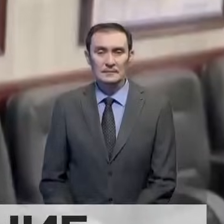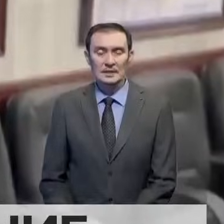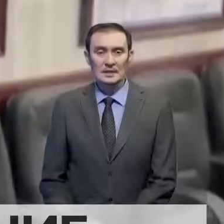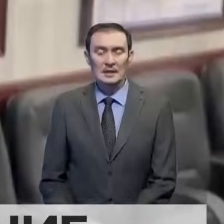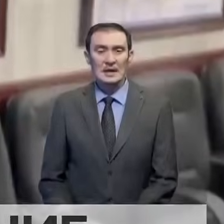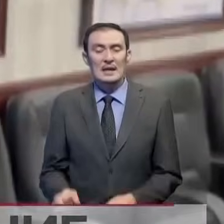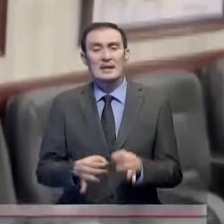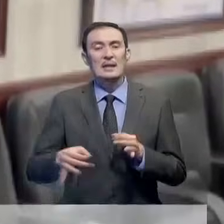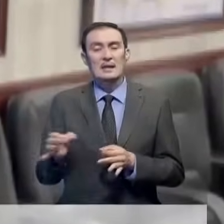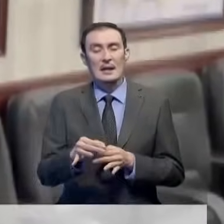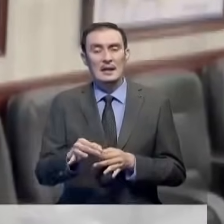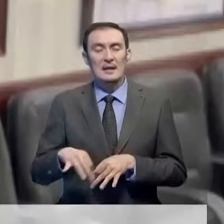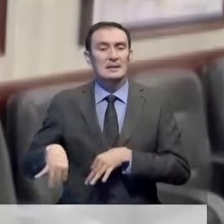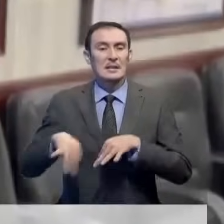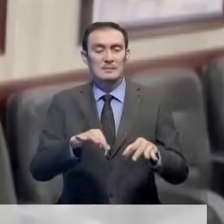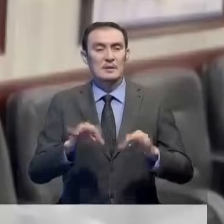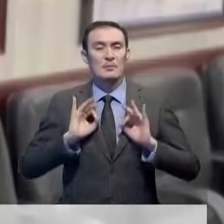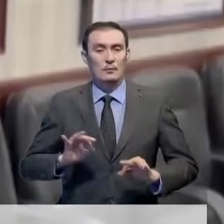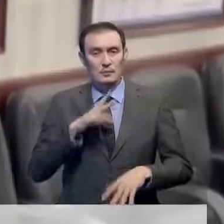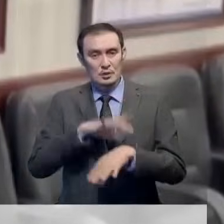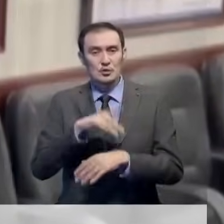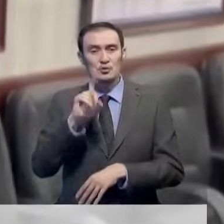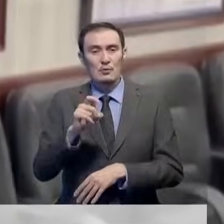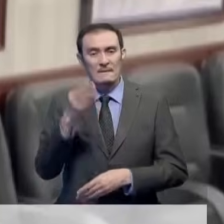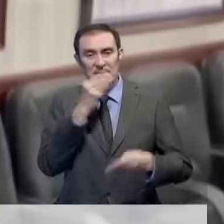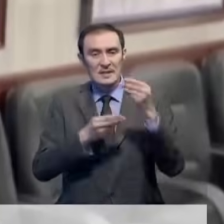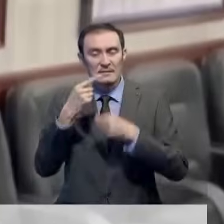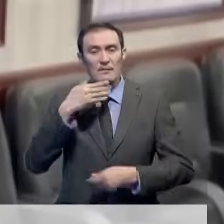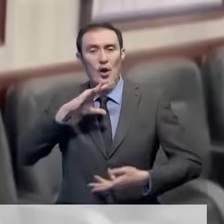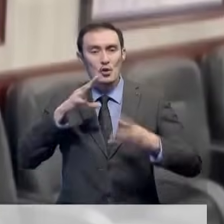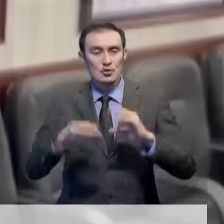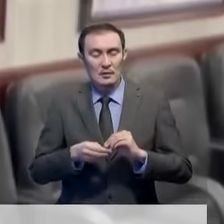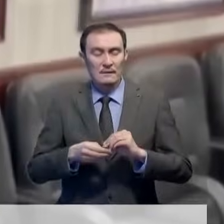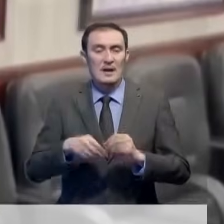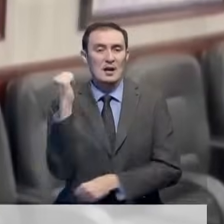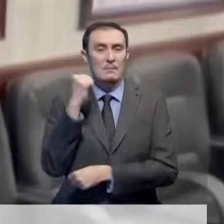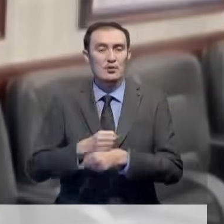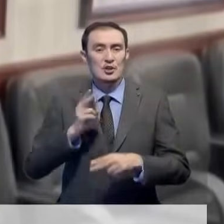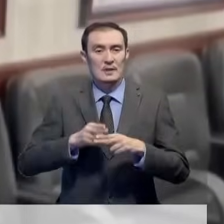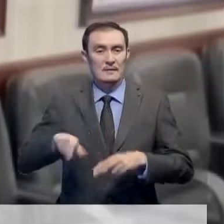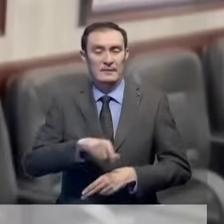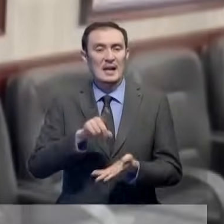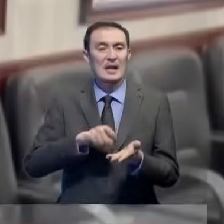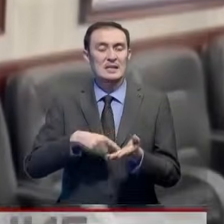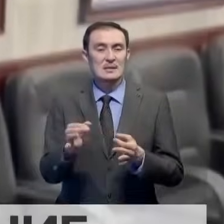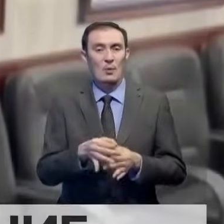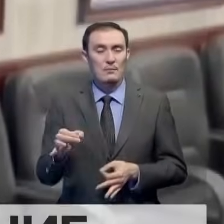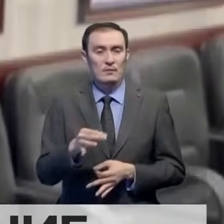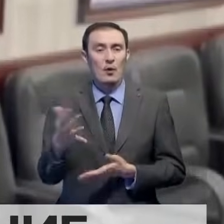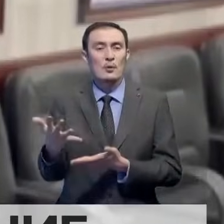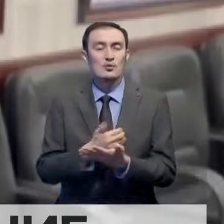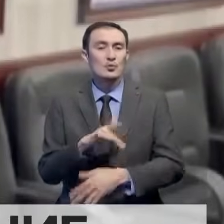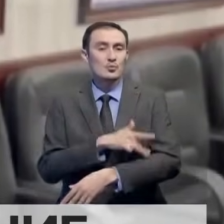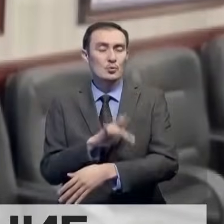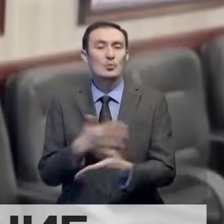Региональной транспортной прокуратурой установлены 100 фиктивных отчетов работников железнодорожной сферы Карагандинской области о получении